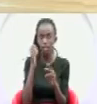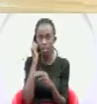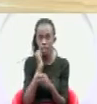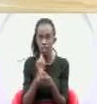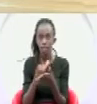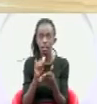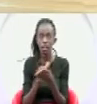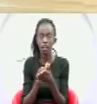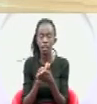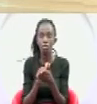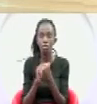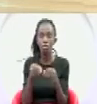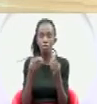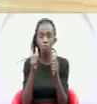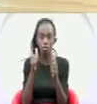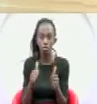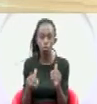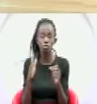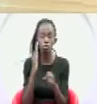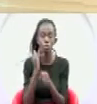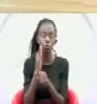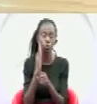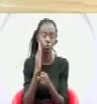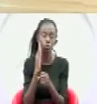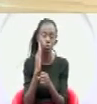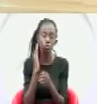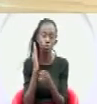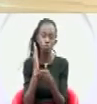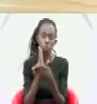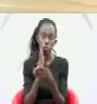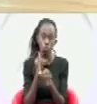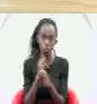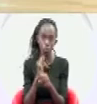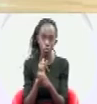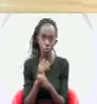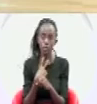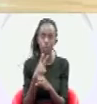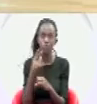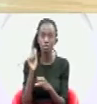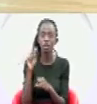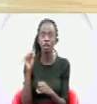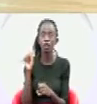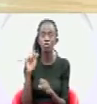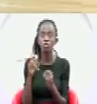kwamba wanapewa notisi ya kuachishwa kazi. Ni taarifa ambayo inaitilia sauti Anjuma.